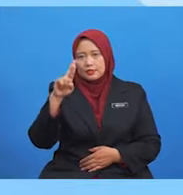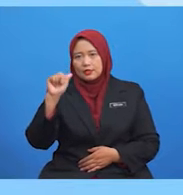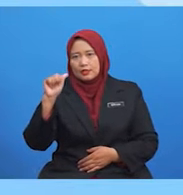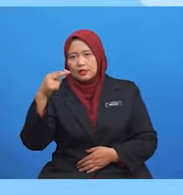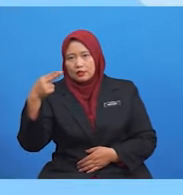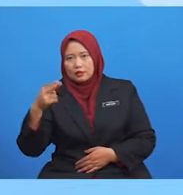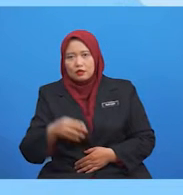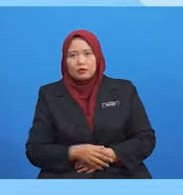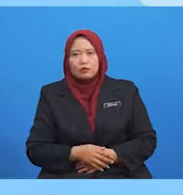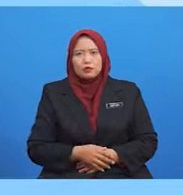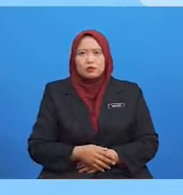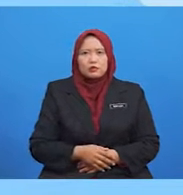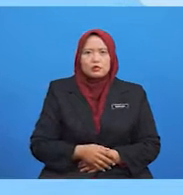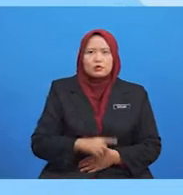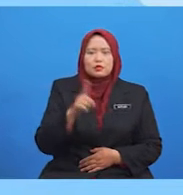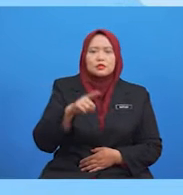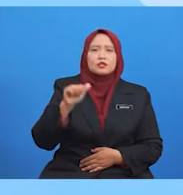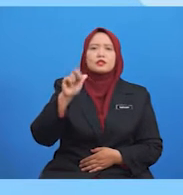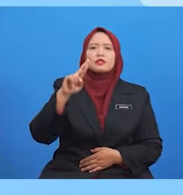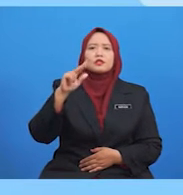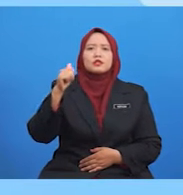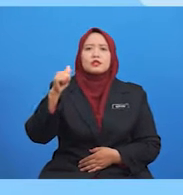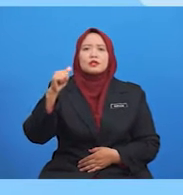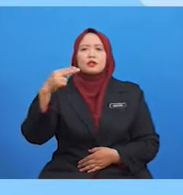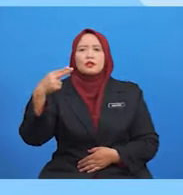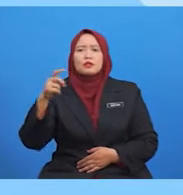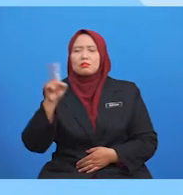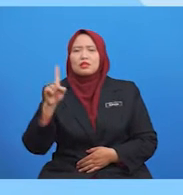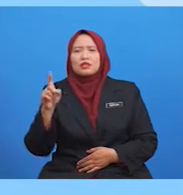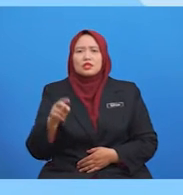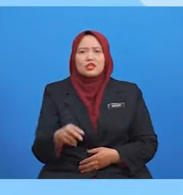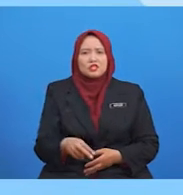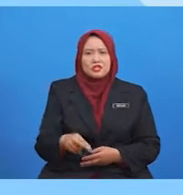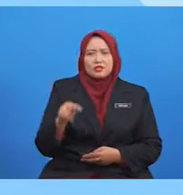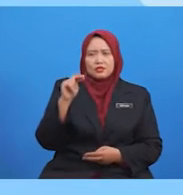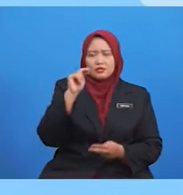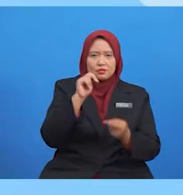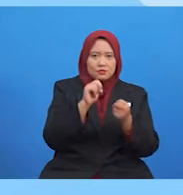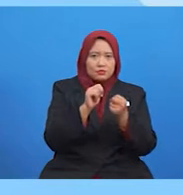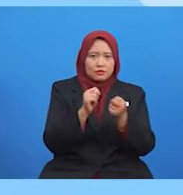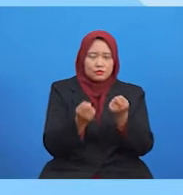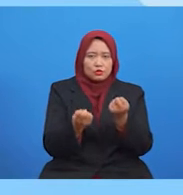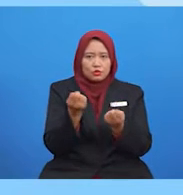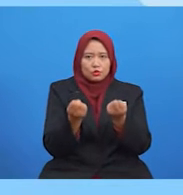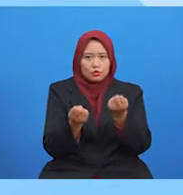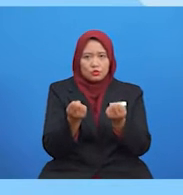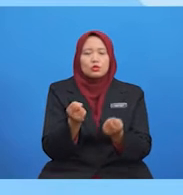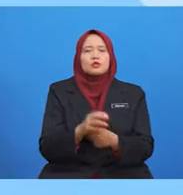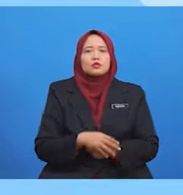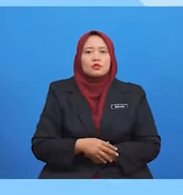Antara berikut, zarah manakah adalah neutral? A,